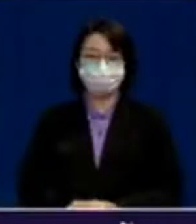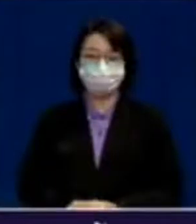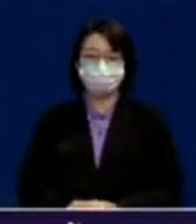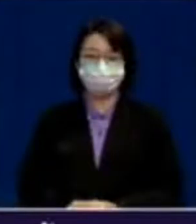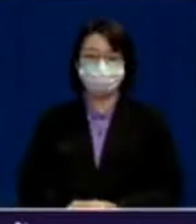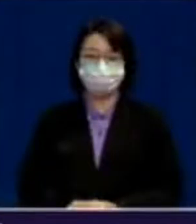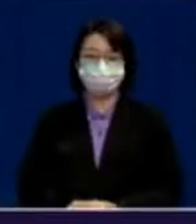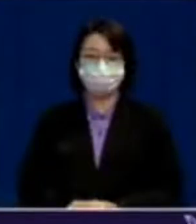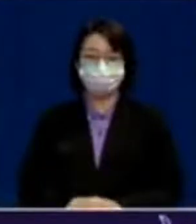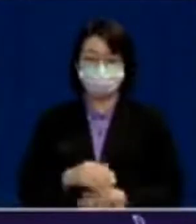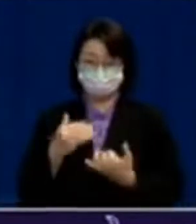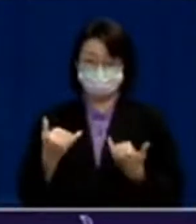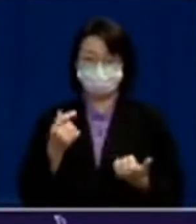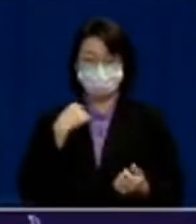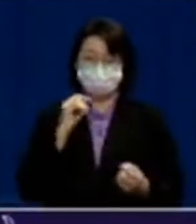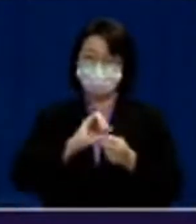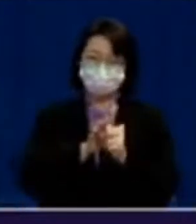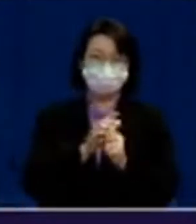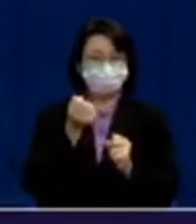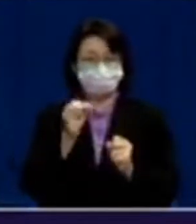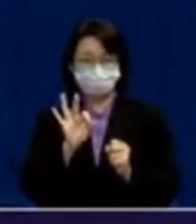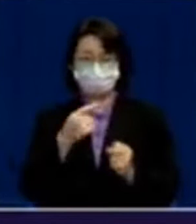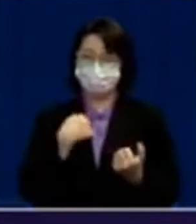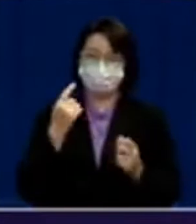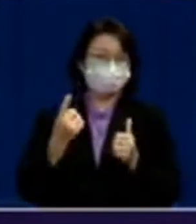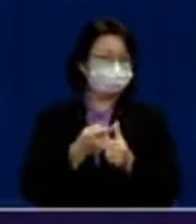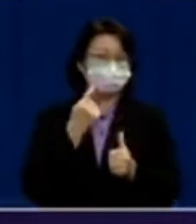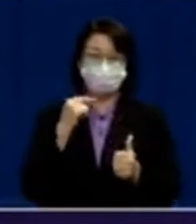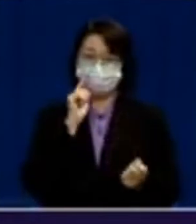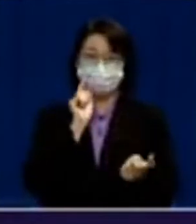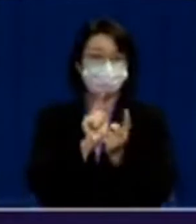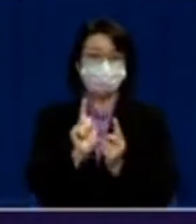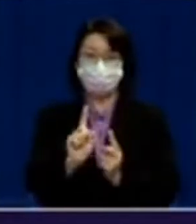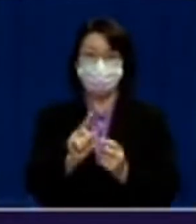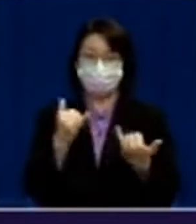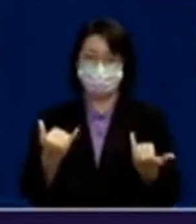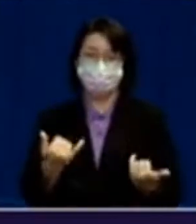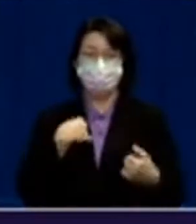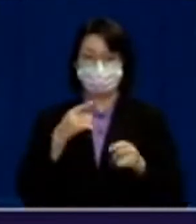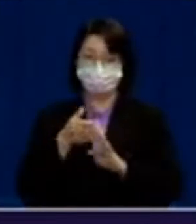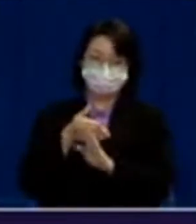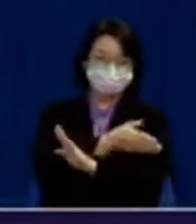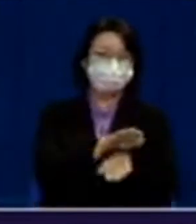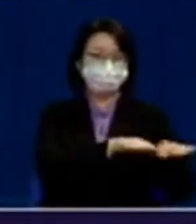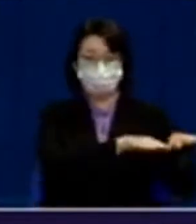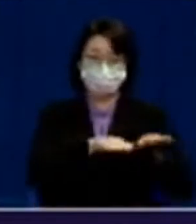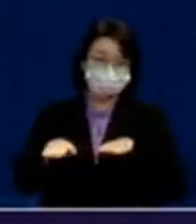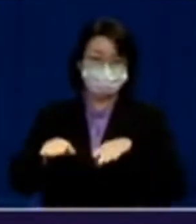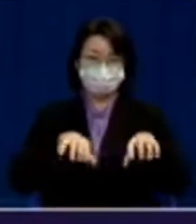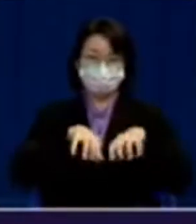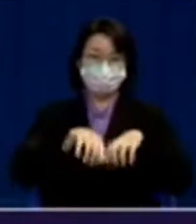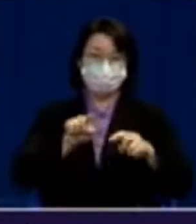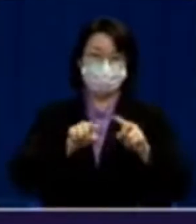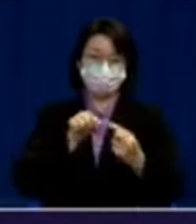ช่วงของก็ติดคอวีสิบเก้าในวันนี้นะคะเรื่องแรกเลยเรามาดูกันในเรื่องของการเตรียมความพร้อมเกี่ยวกับโรงพยาบาล